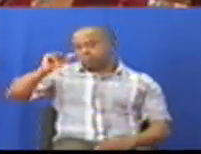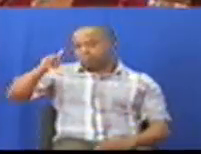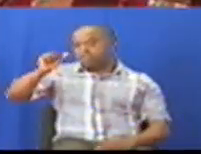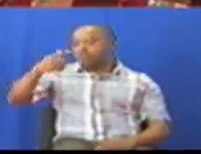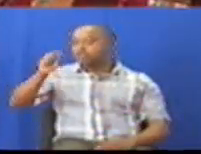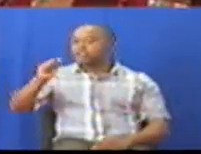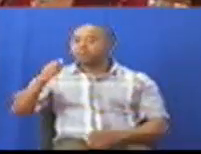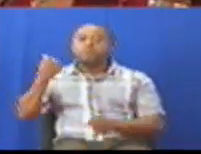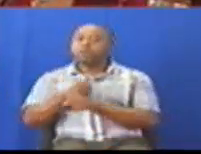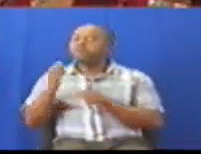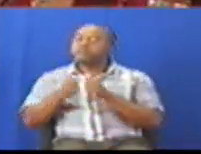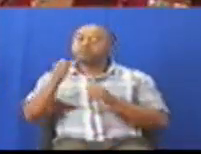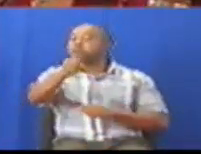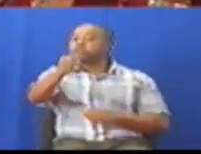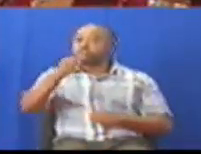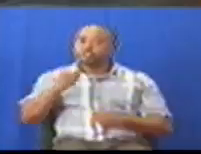ndani.